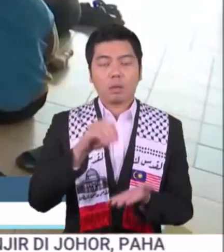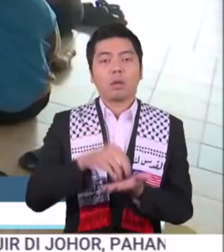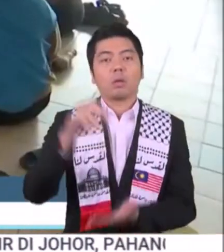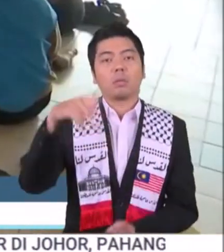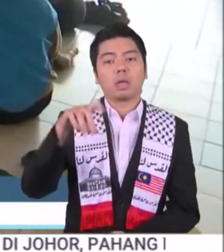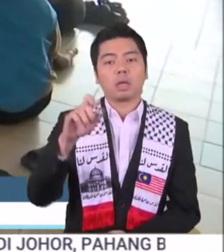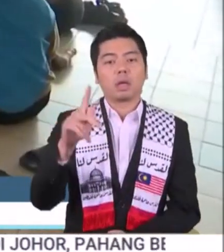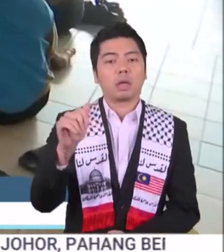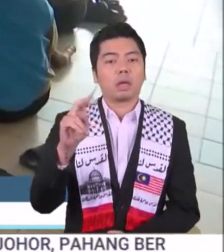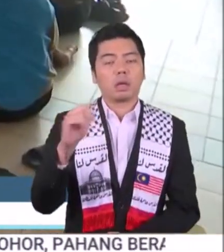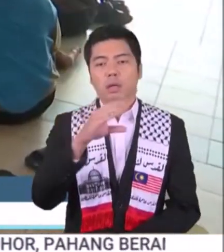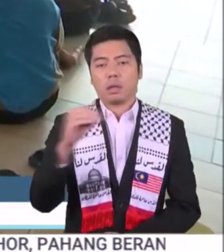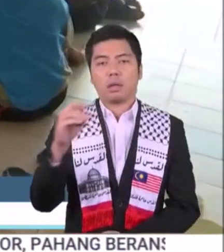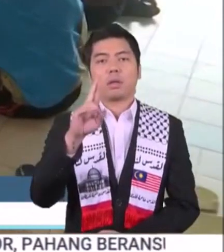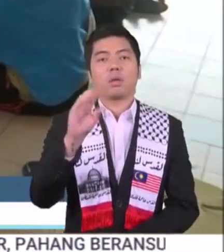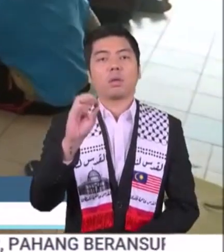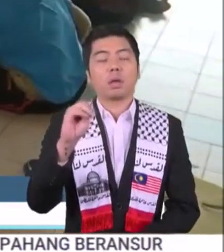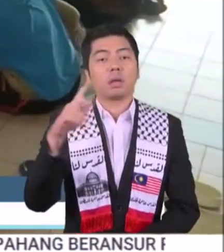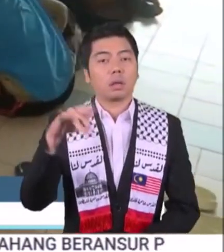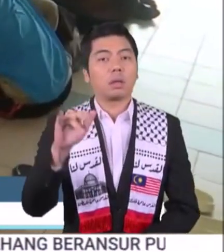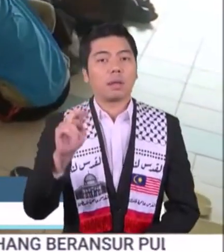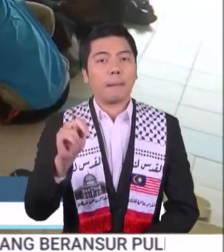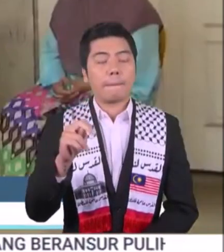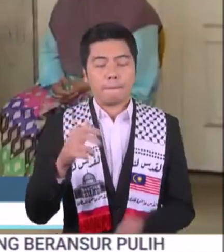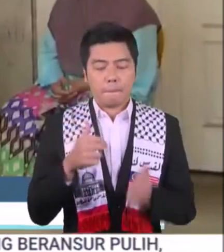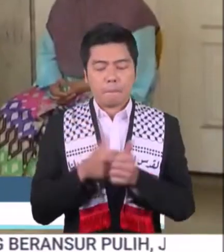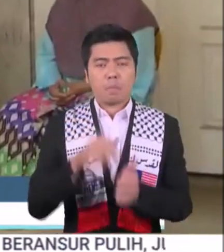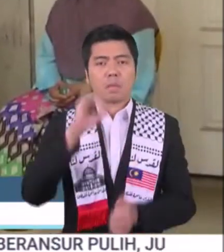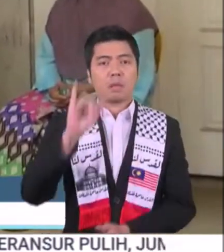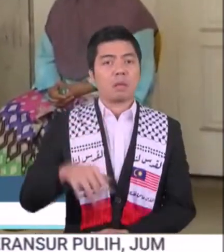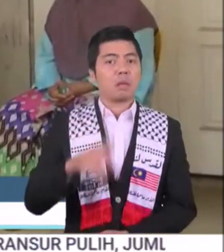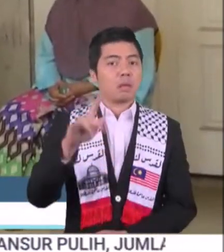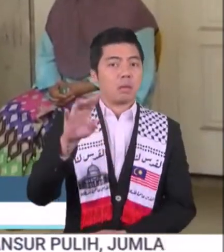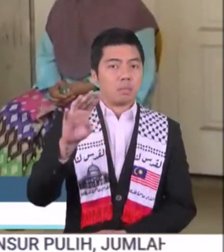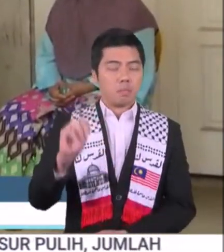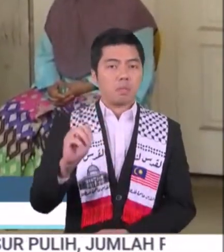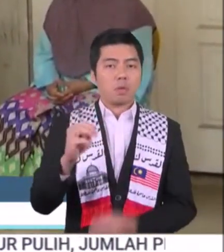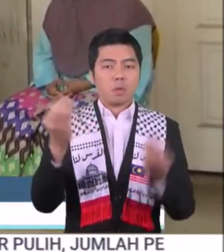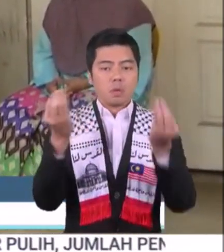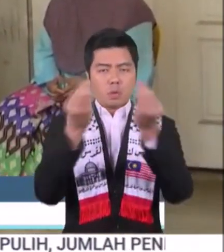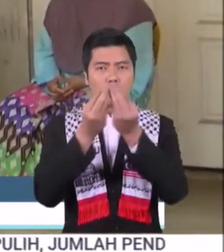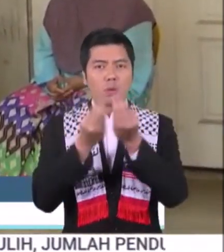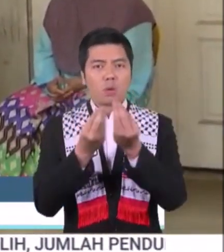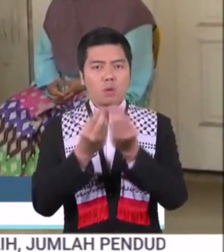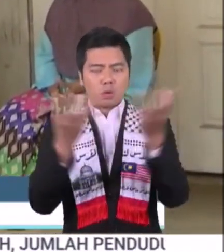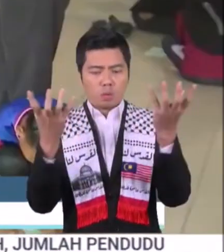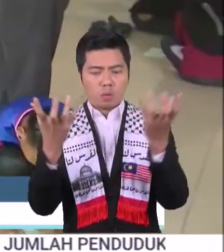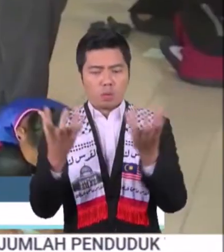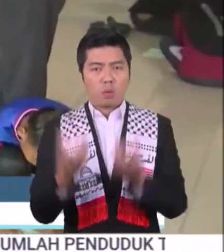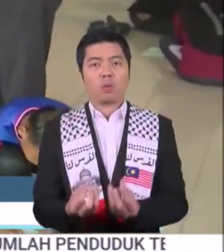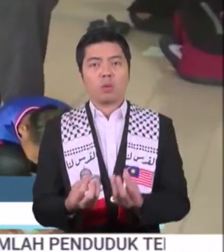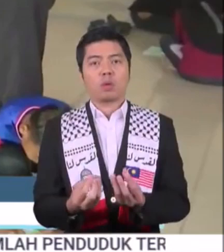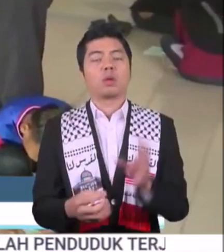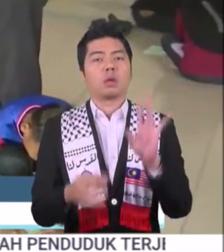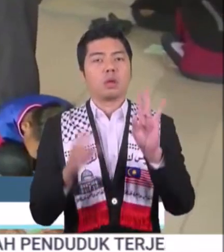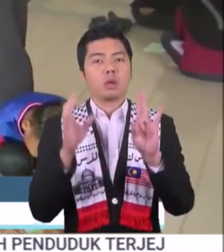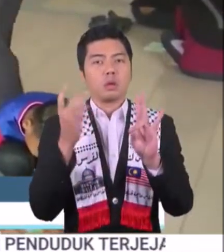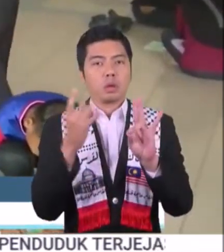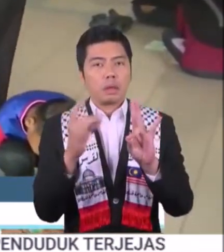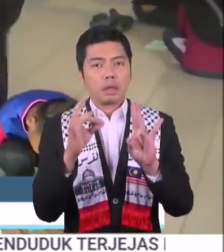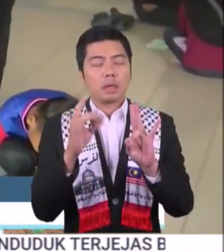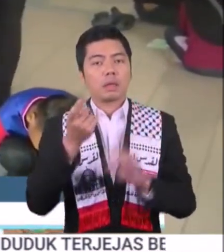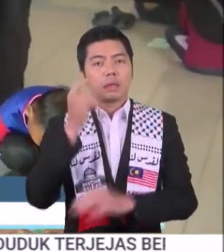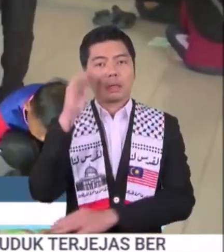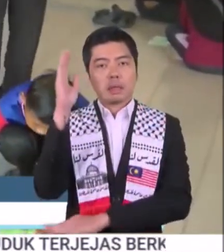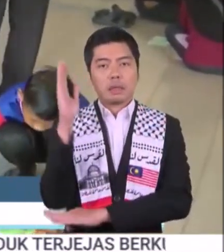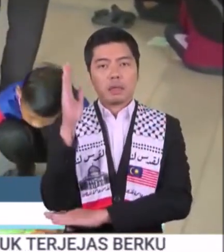daerah pekan dan rompin menurut portal info bencana JKM jumlah itu menurun berbanding 718 orang